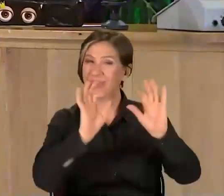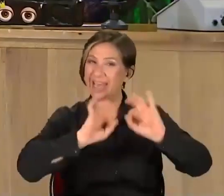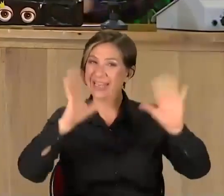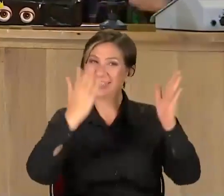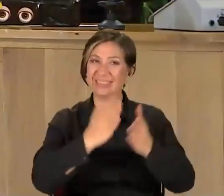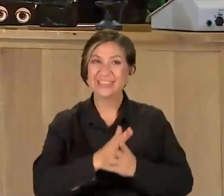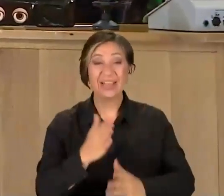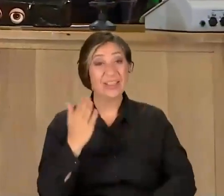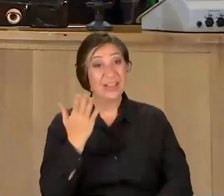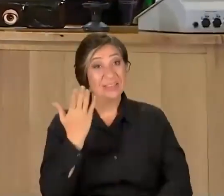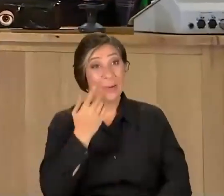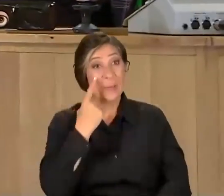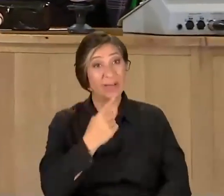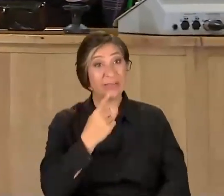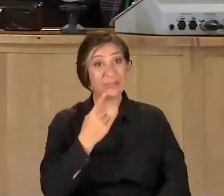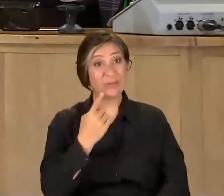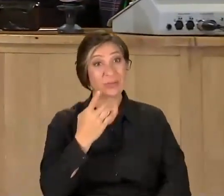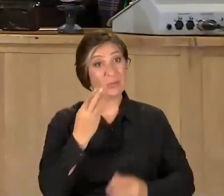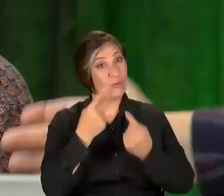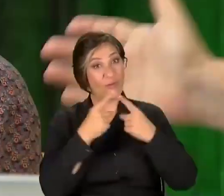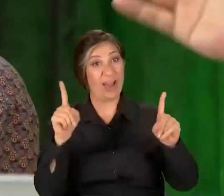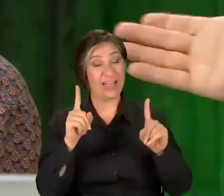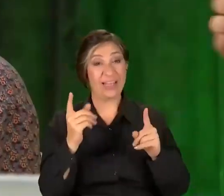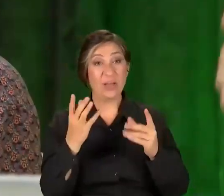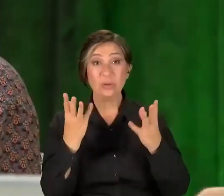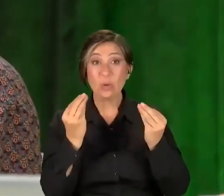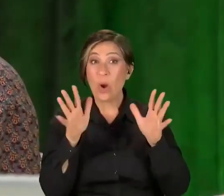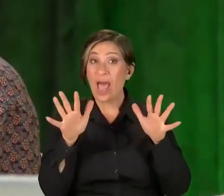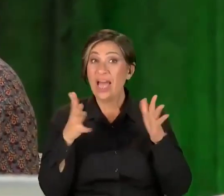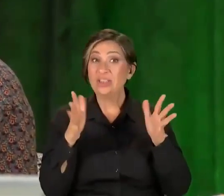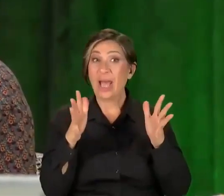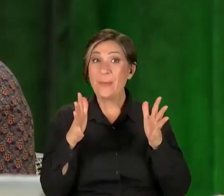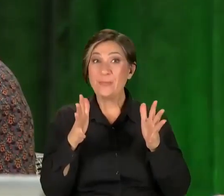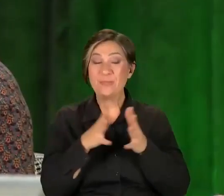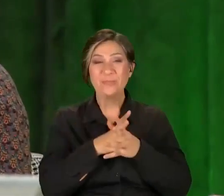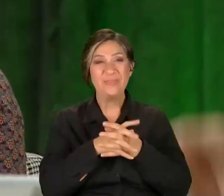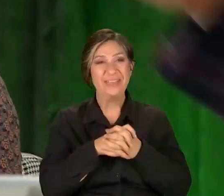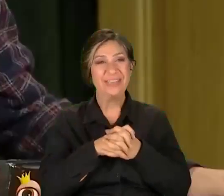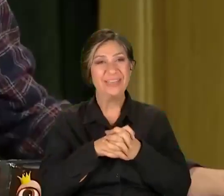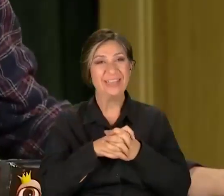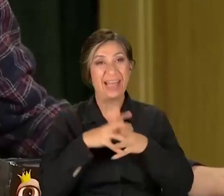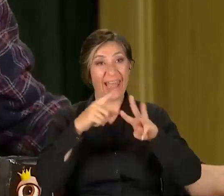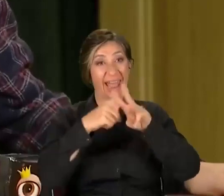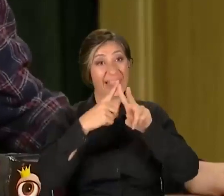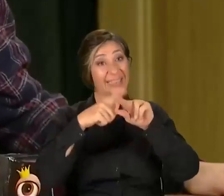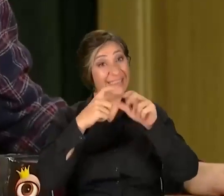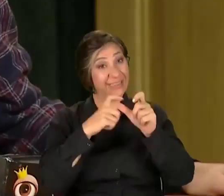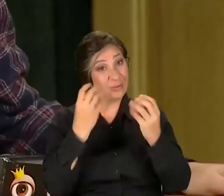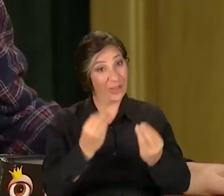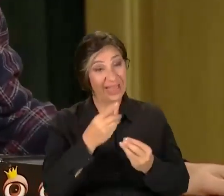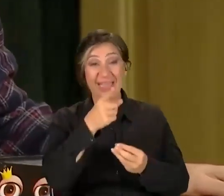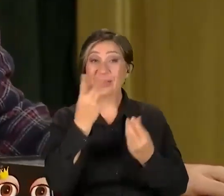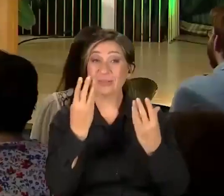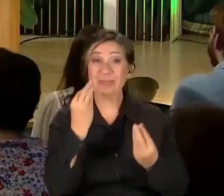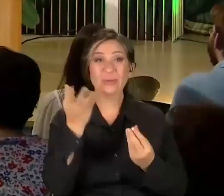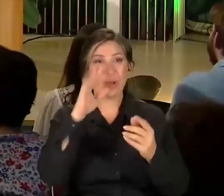mi? Nasıl ama değil mi? Deep Purple olarak çıkmışlar. Çok acayip. Çok acayip. Enes de çok iyi. Evet. Sen de